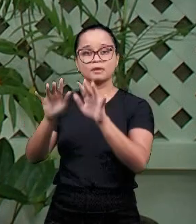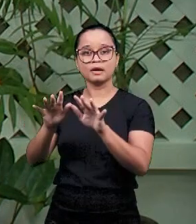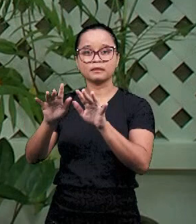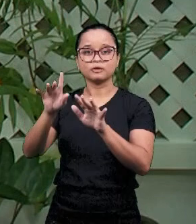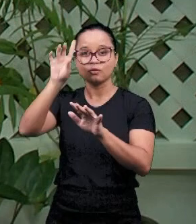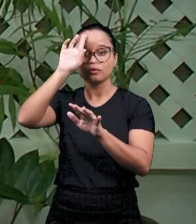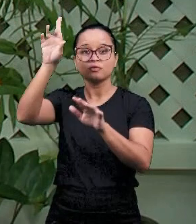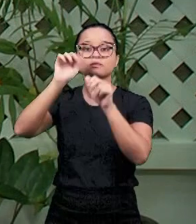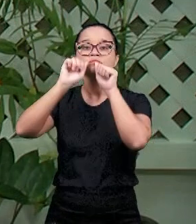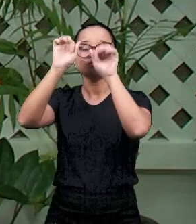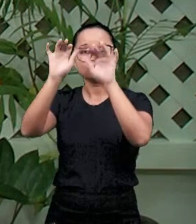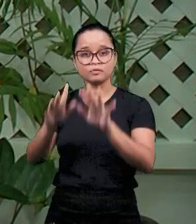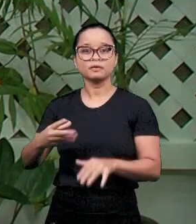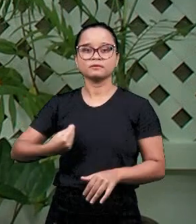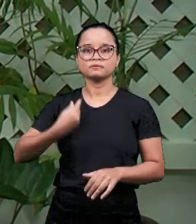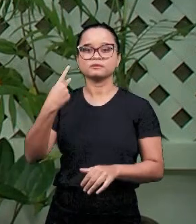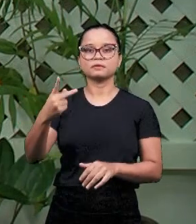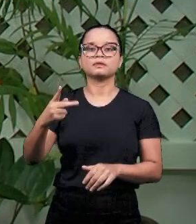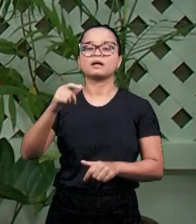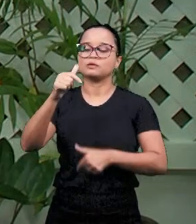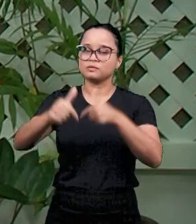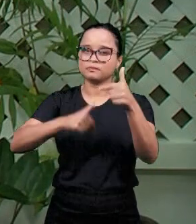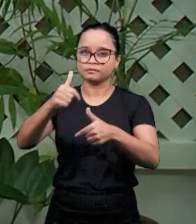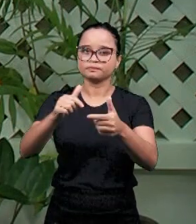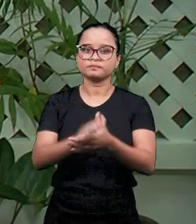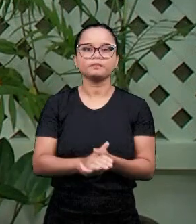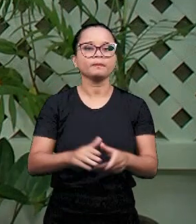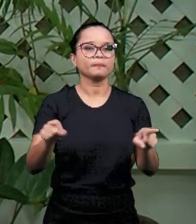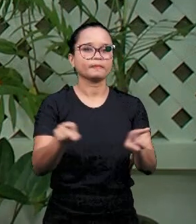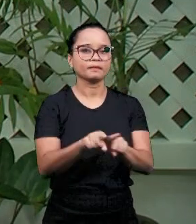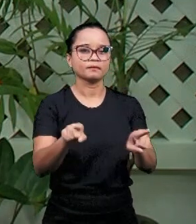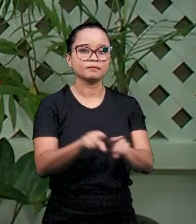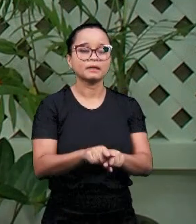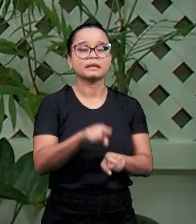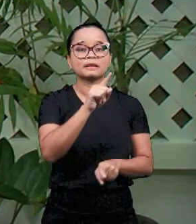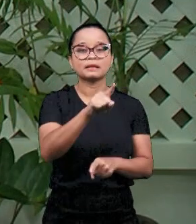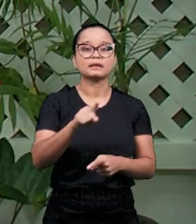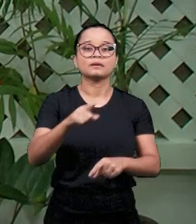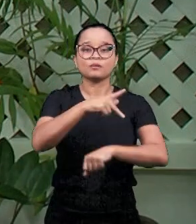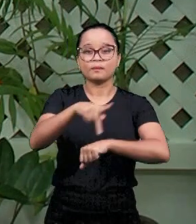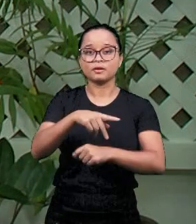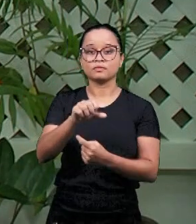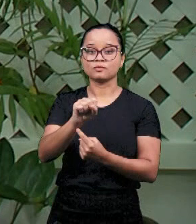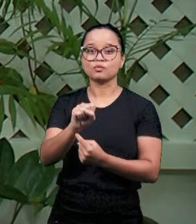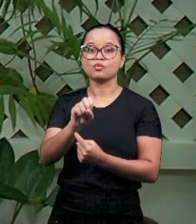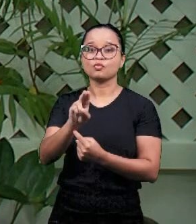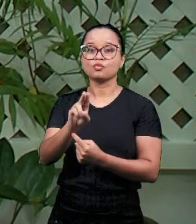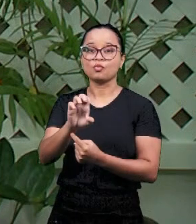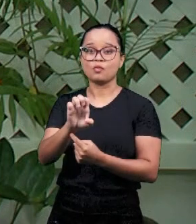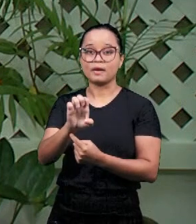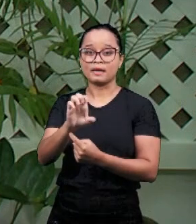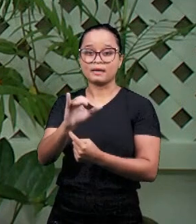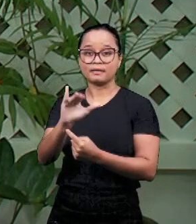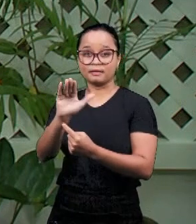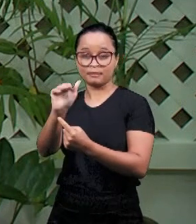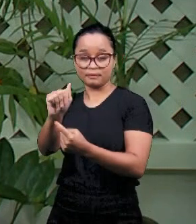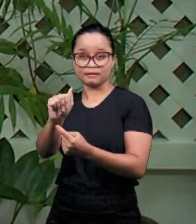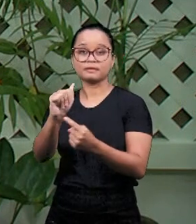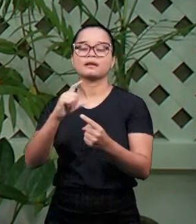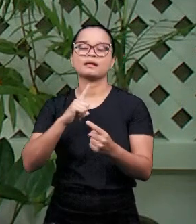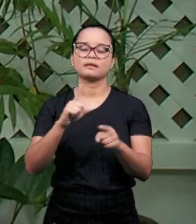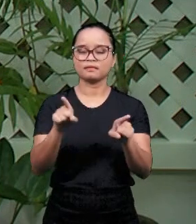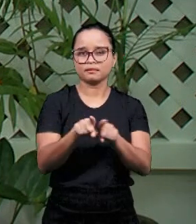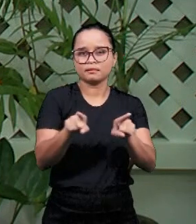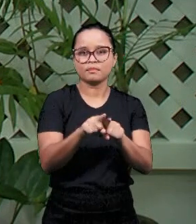très important dans cette région. En Suède, à Stockholm, en Suède, nous avons un groupe qui s'est